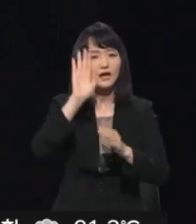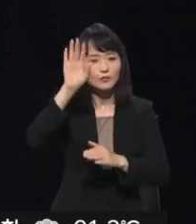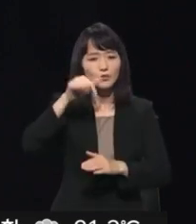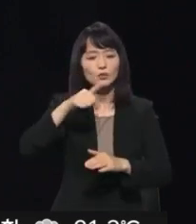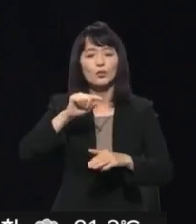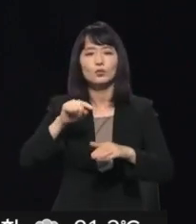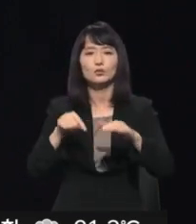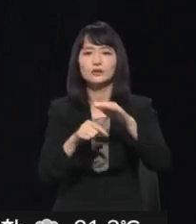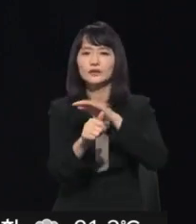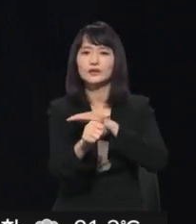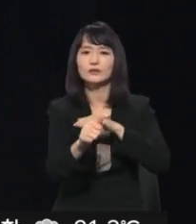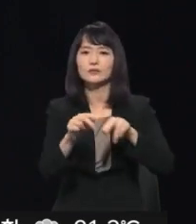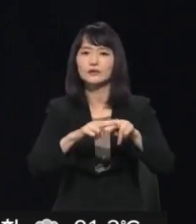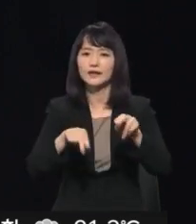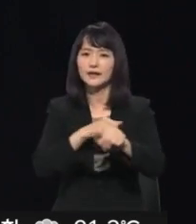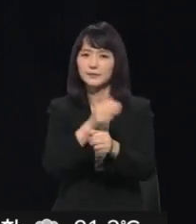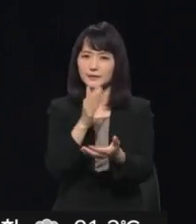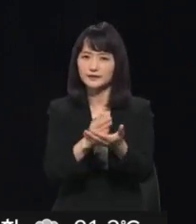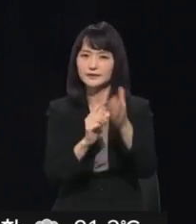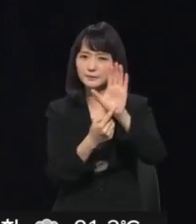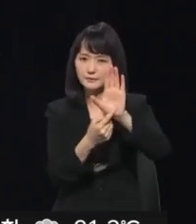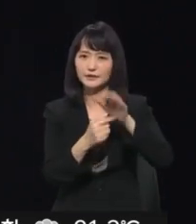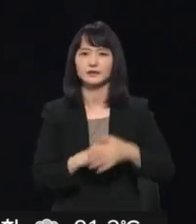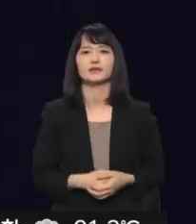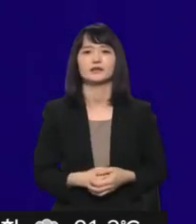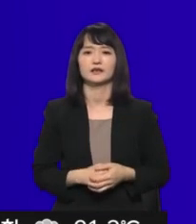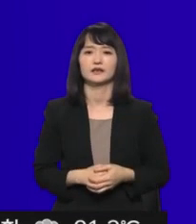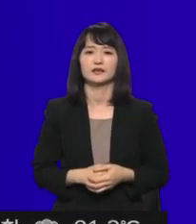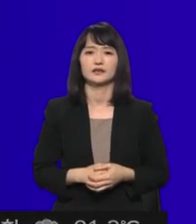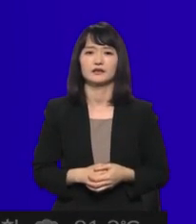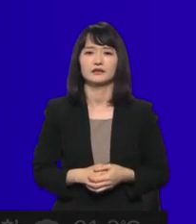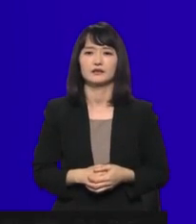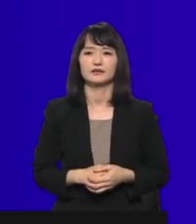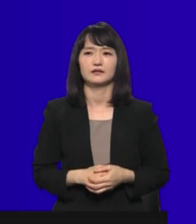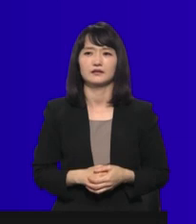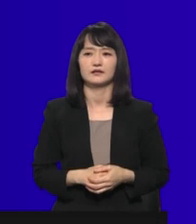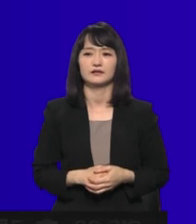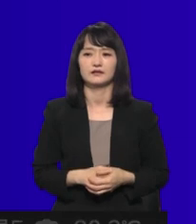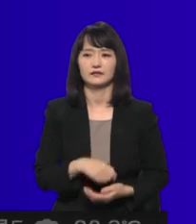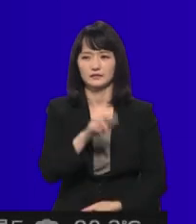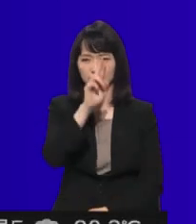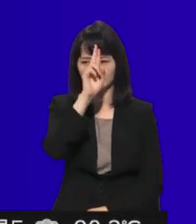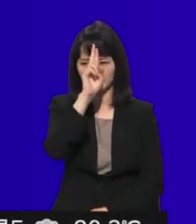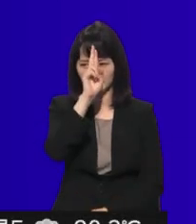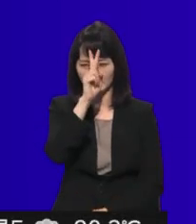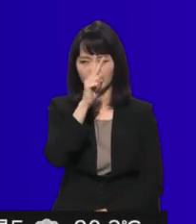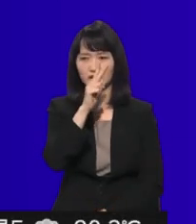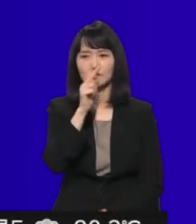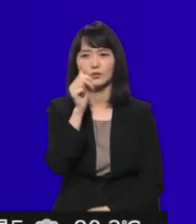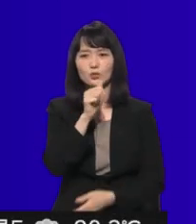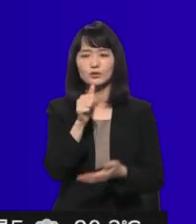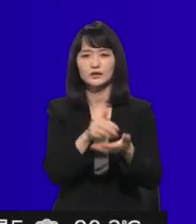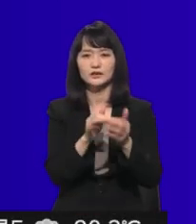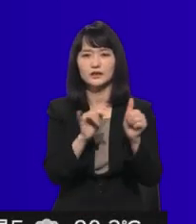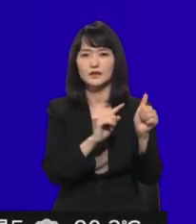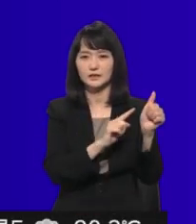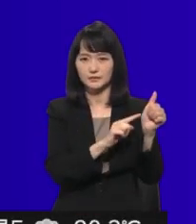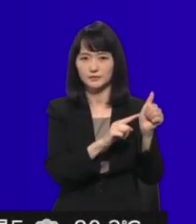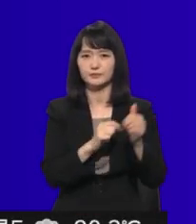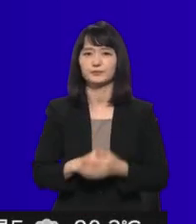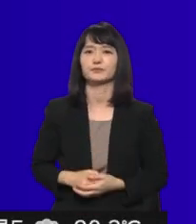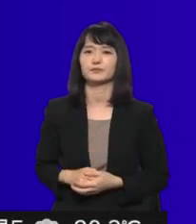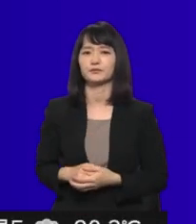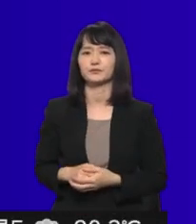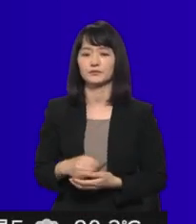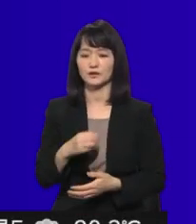대해서 박형수 원내대변인이 의총 분위기를 전했는데요 억원 원내대표가 사태 수습이 후에 본인이 거치를 표명한다 고